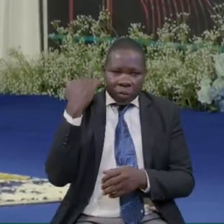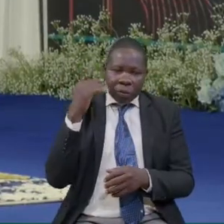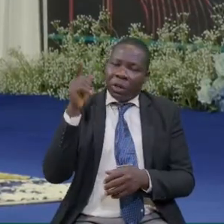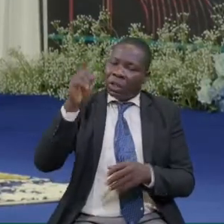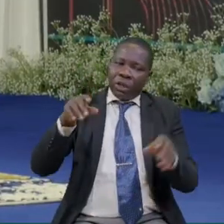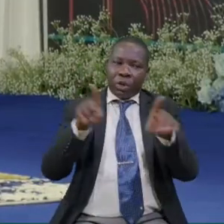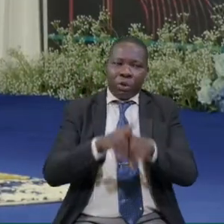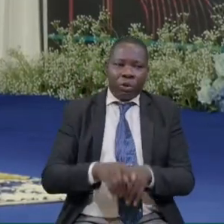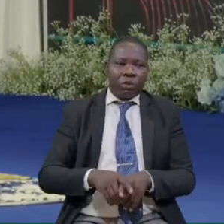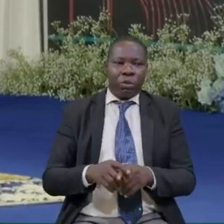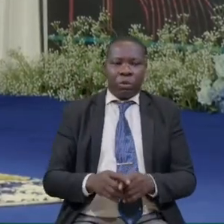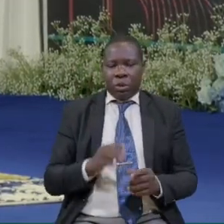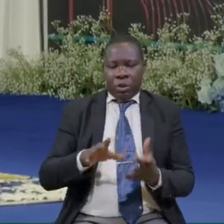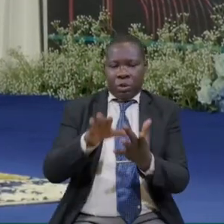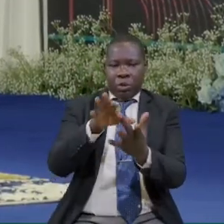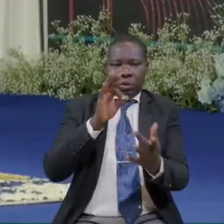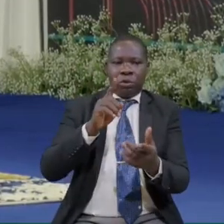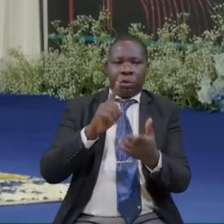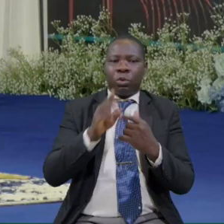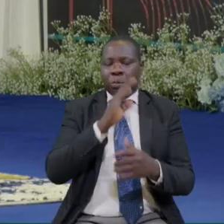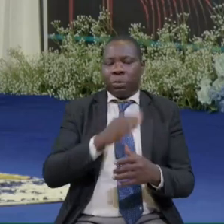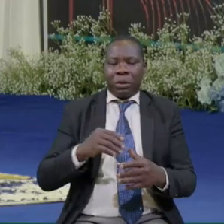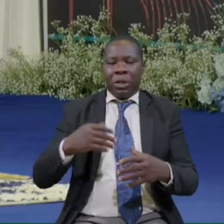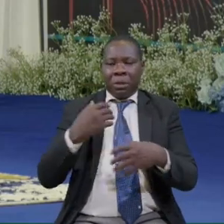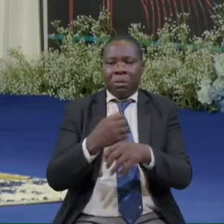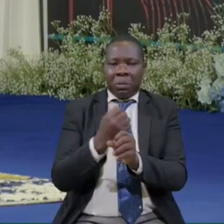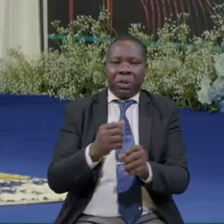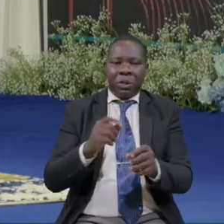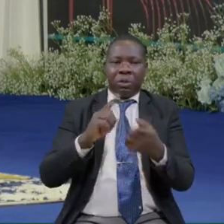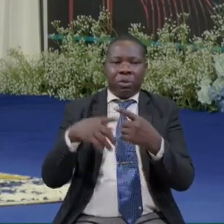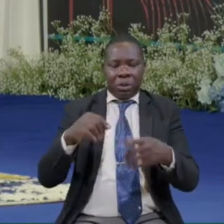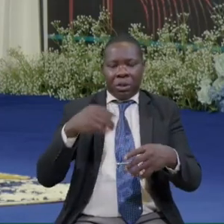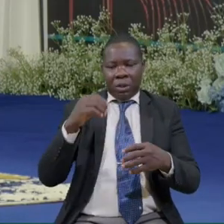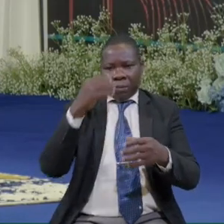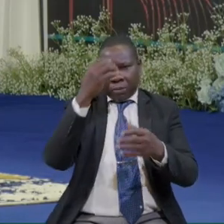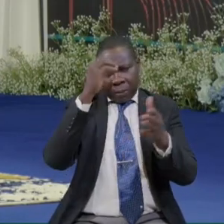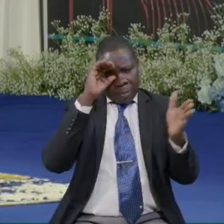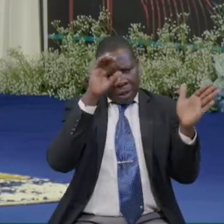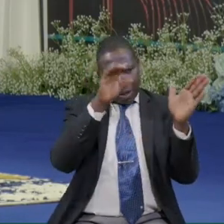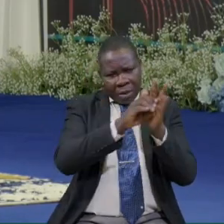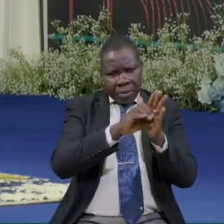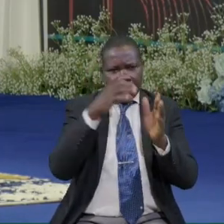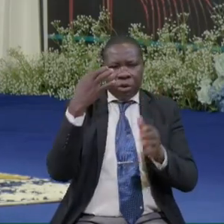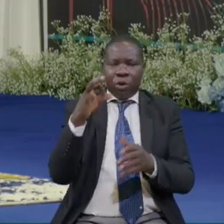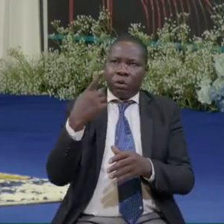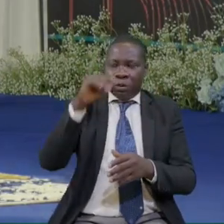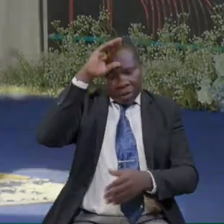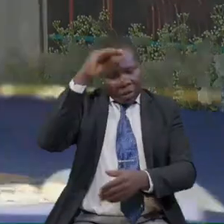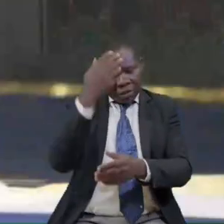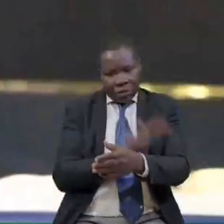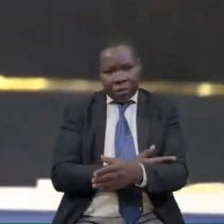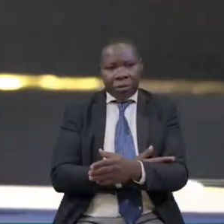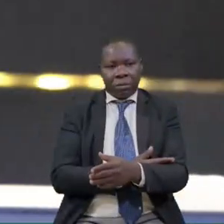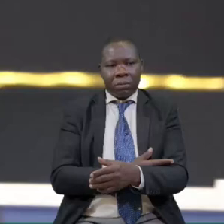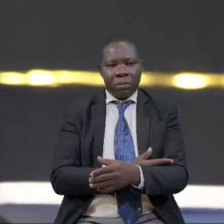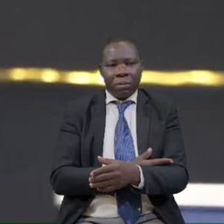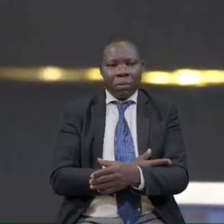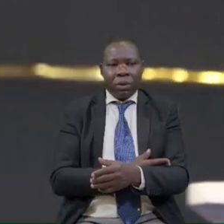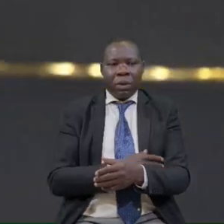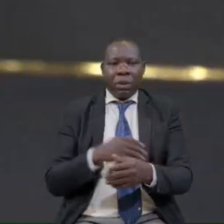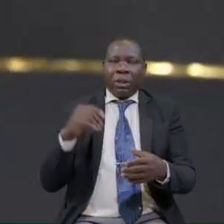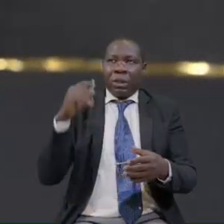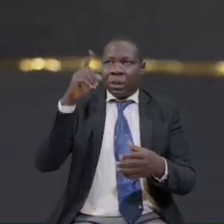29. Car ceux qu'il a connus d'avance, il les a aussi prédestinés à être semblables à l'image de son Fils.